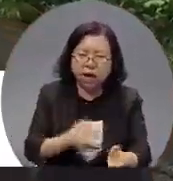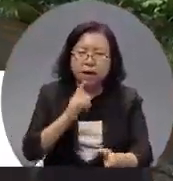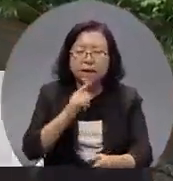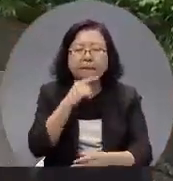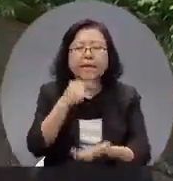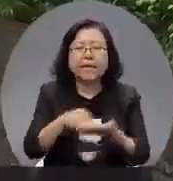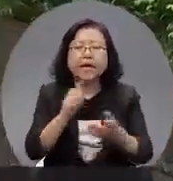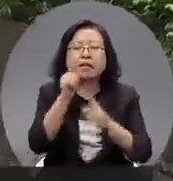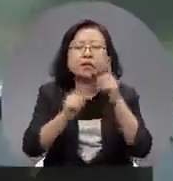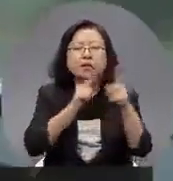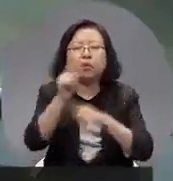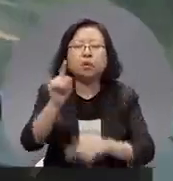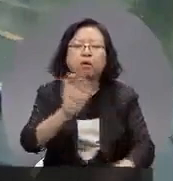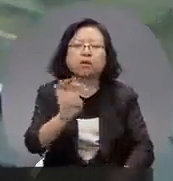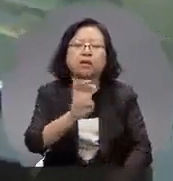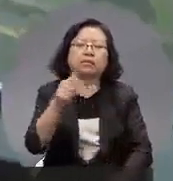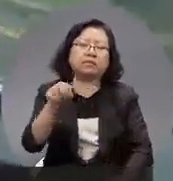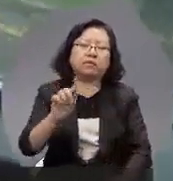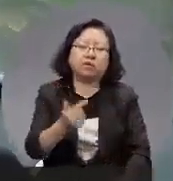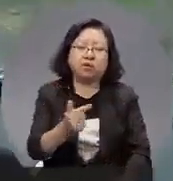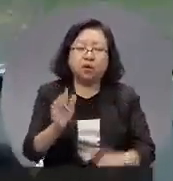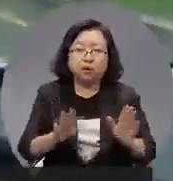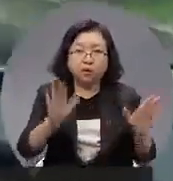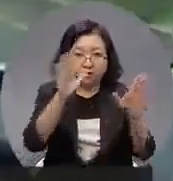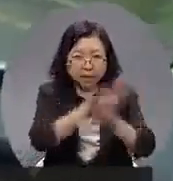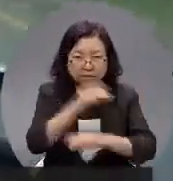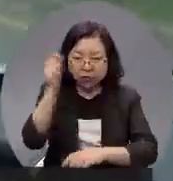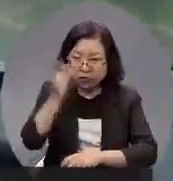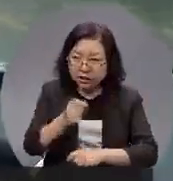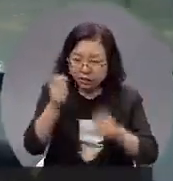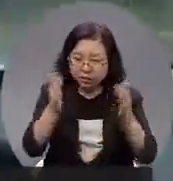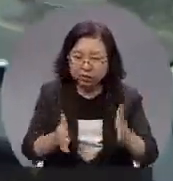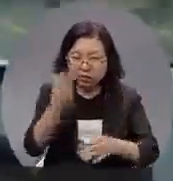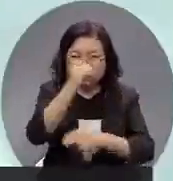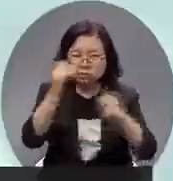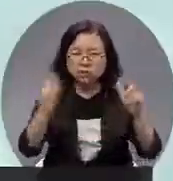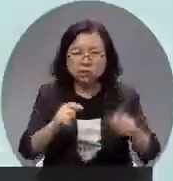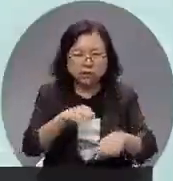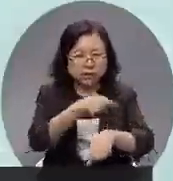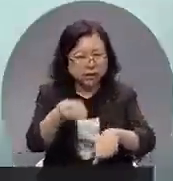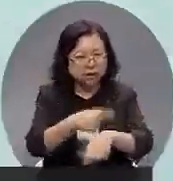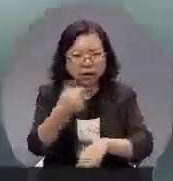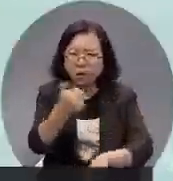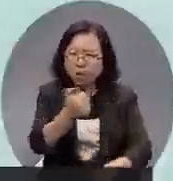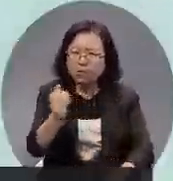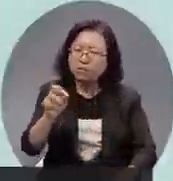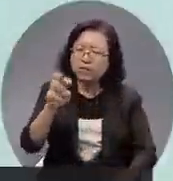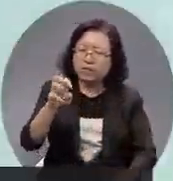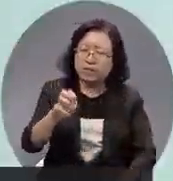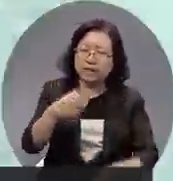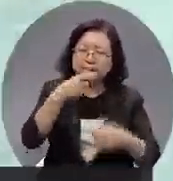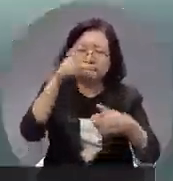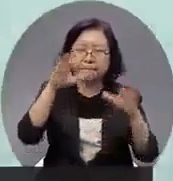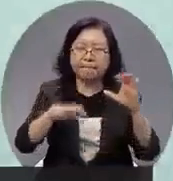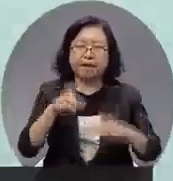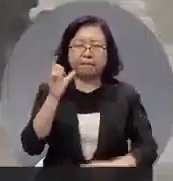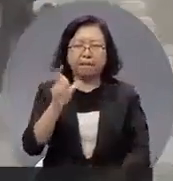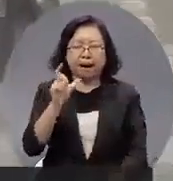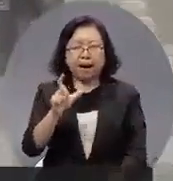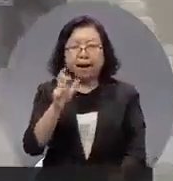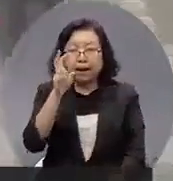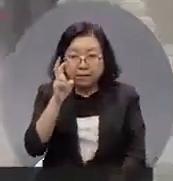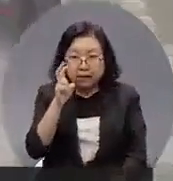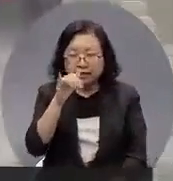접수됐습니다. 오늘 밤과 내일 새벽 사이에도 충북 지역에 시간당 50mm 안팎의 강한 비가 뿌려질 것으로 보여